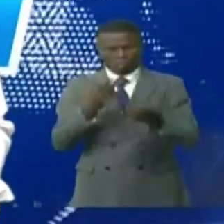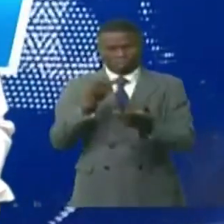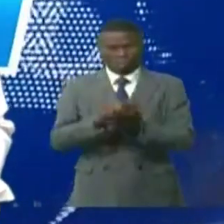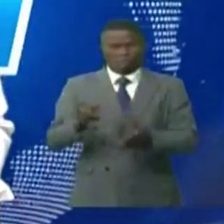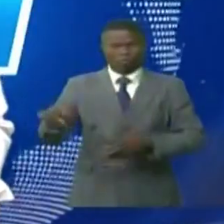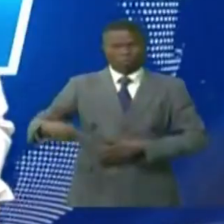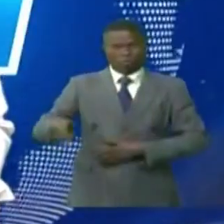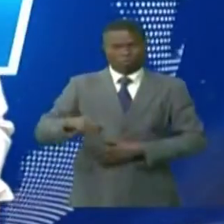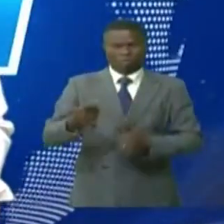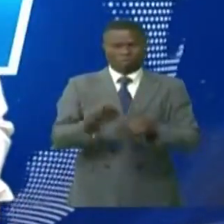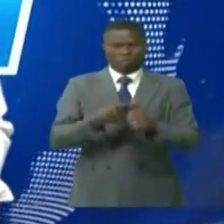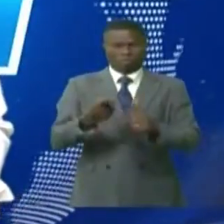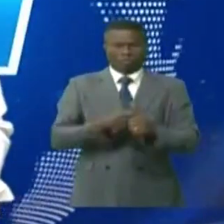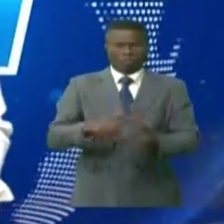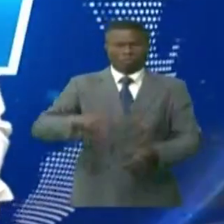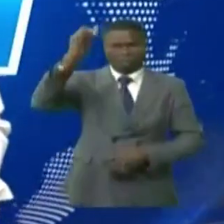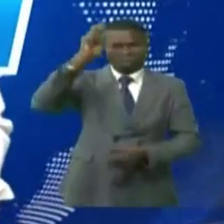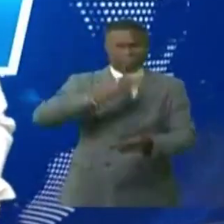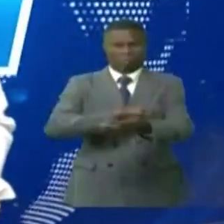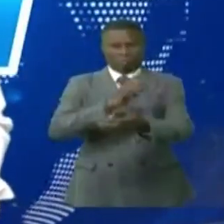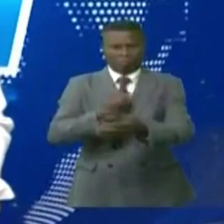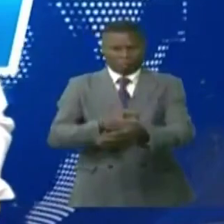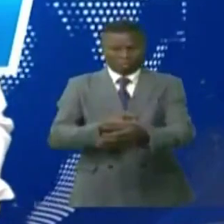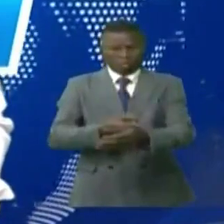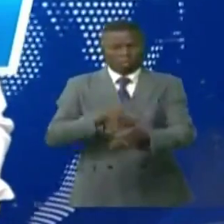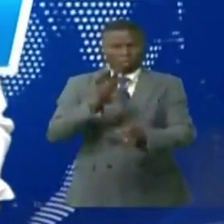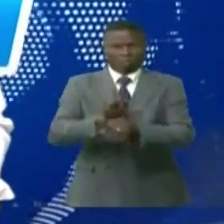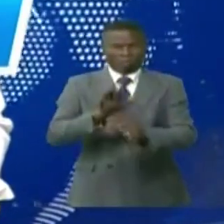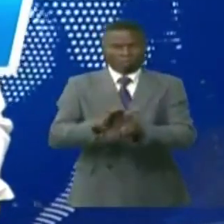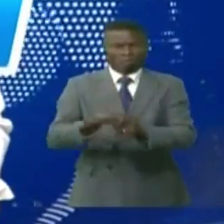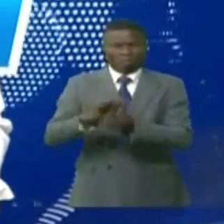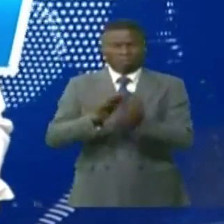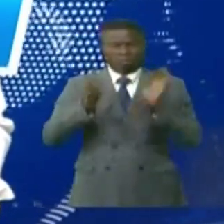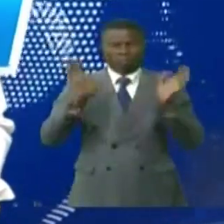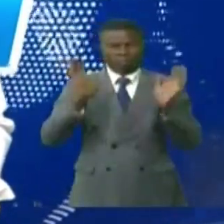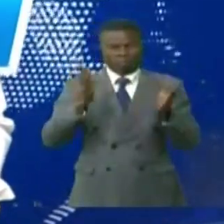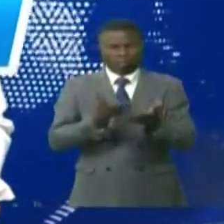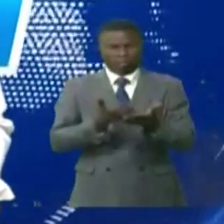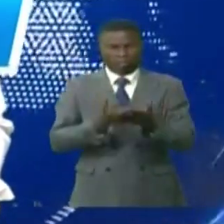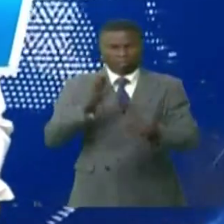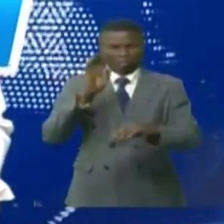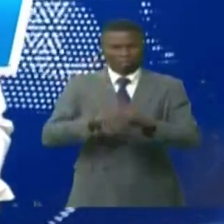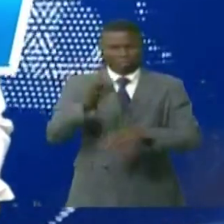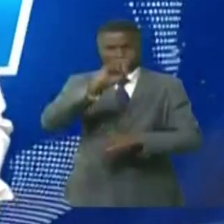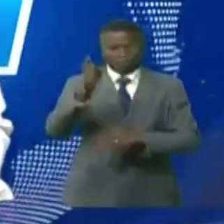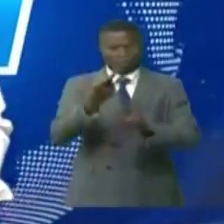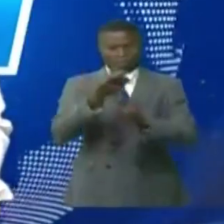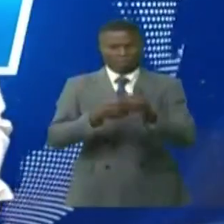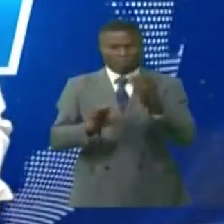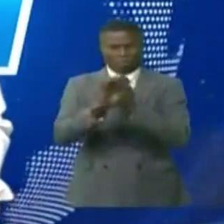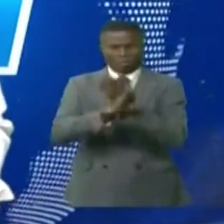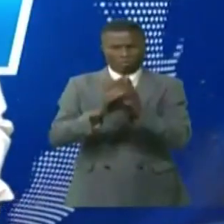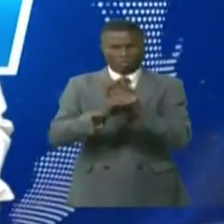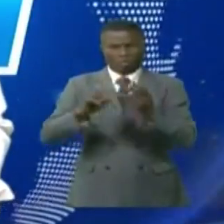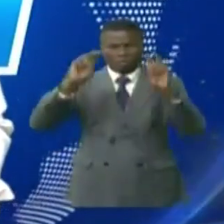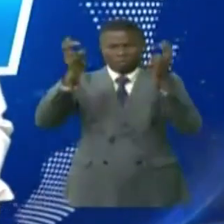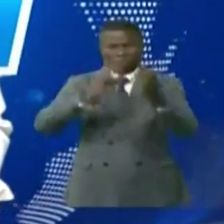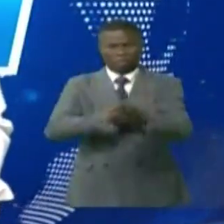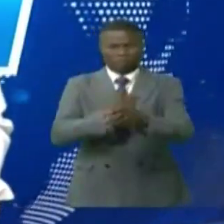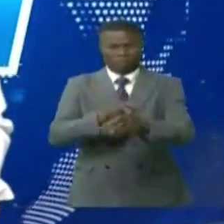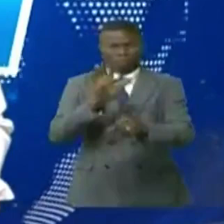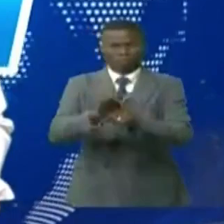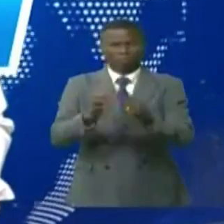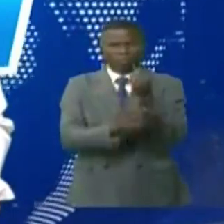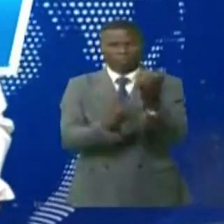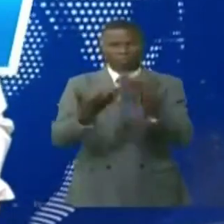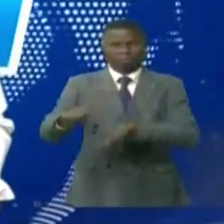les provinces. D'abord dans le Nord Kivu, où consécutivement aux événements malheureux survenus le 30 août dernier à Goma et en causé mort d'homme,